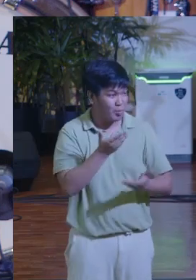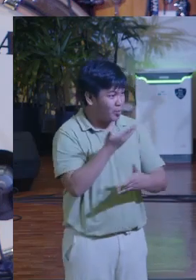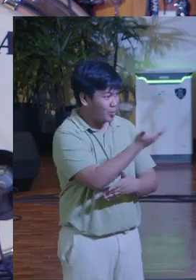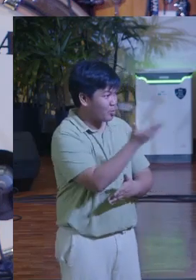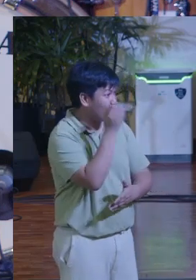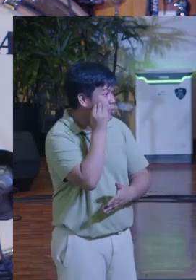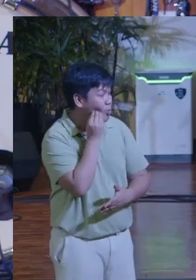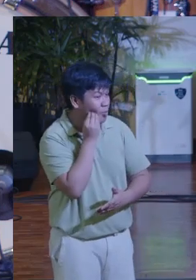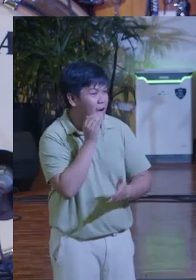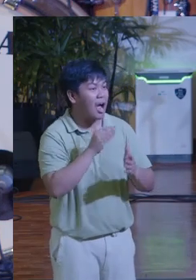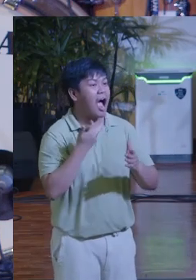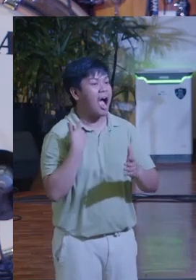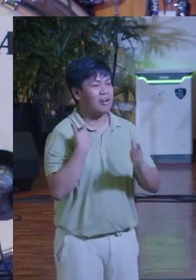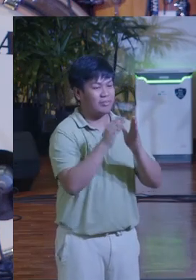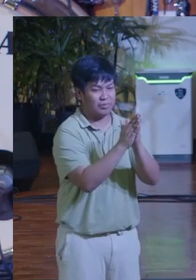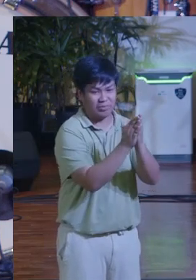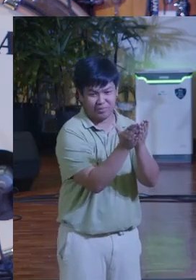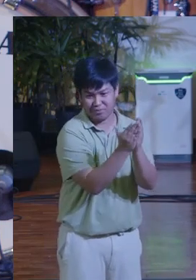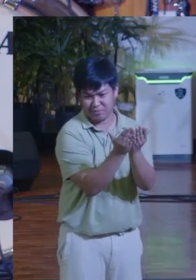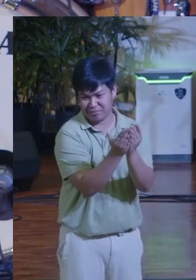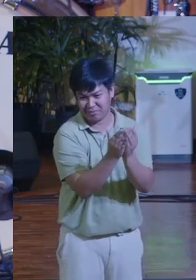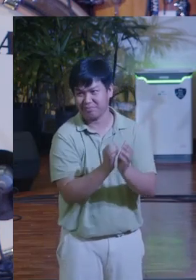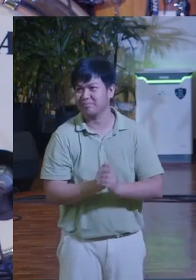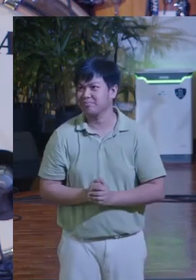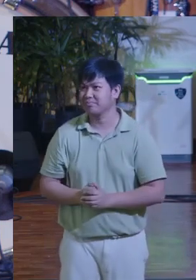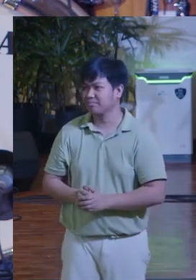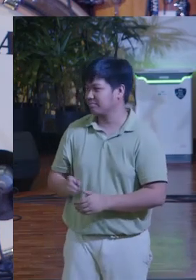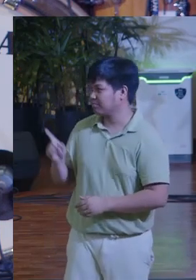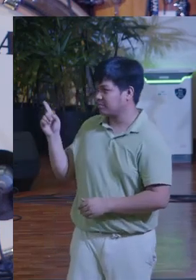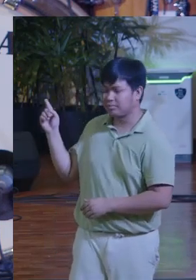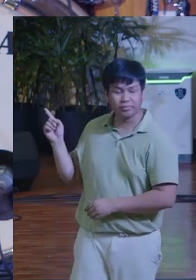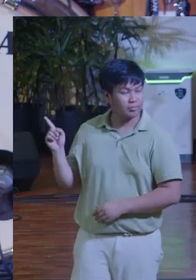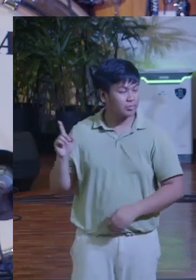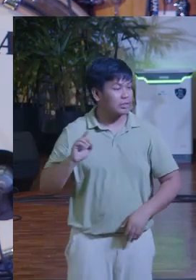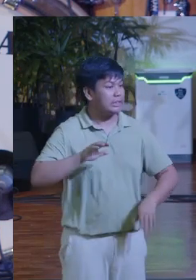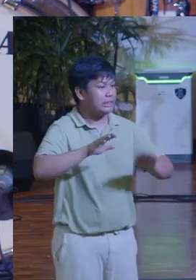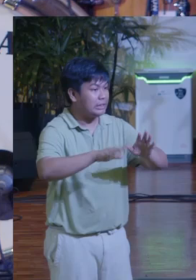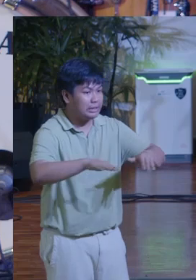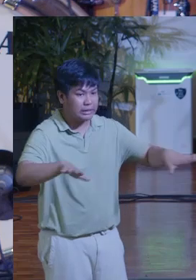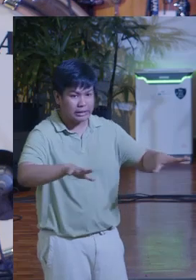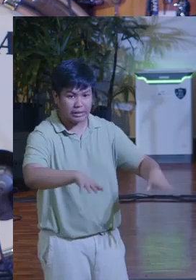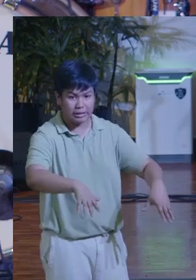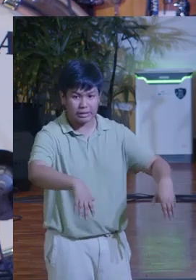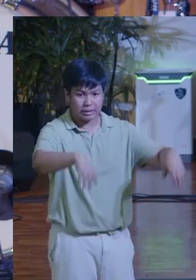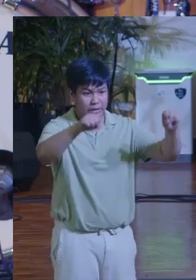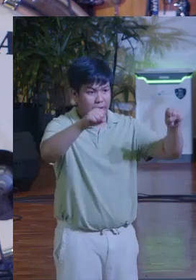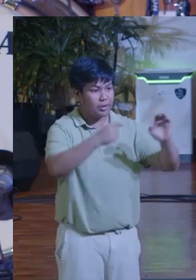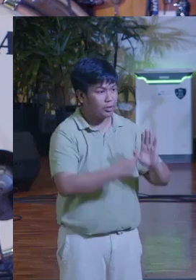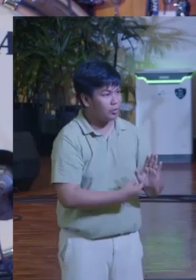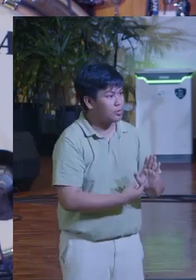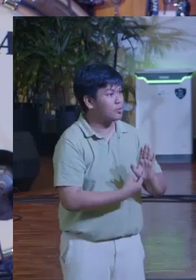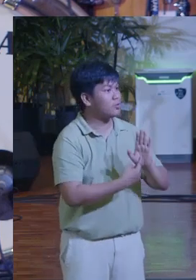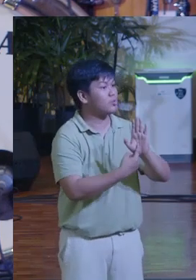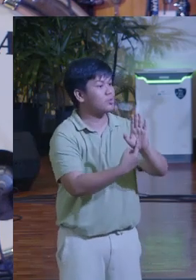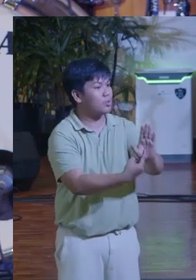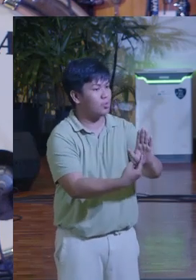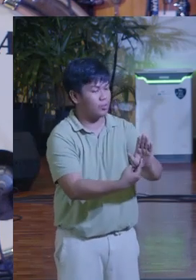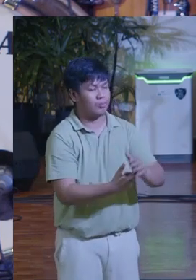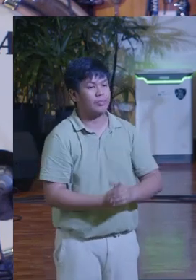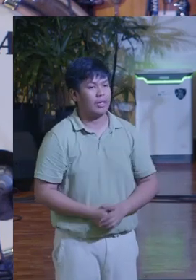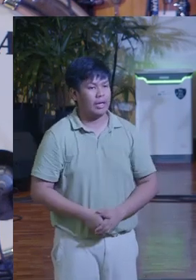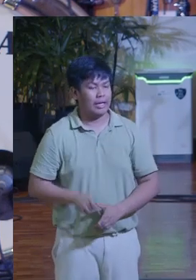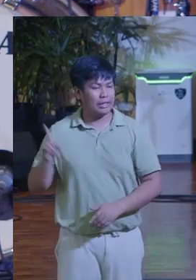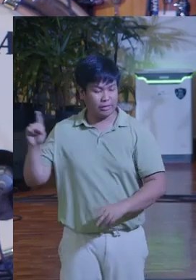amin pong mga adopted children, ganito po namin inintroduce sa kanila yung konsepto ng adoption. So si